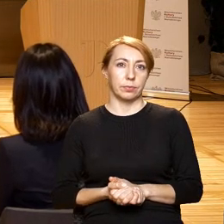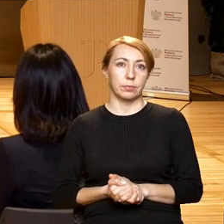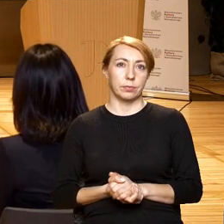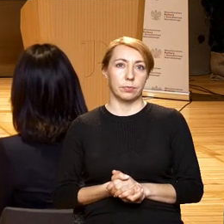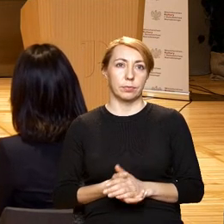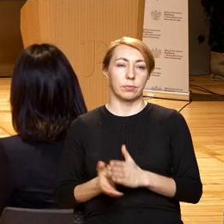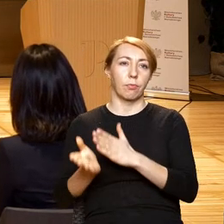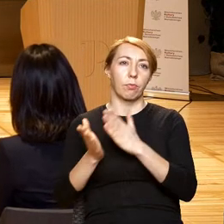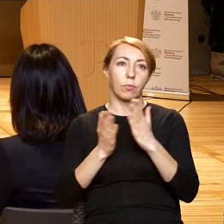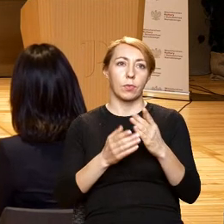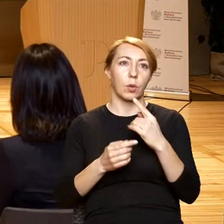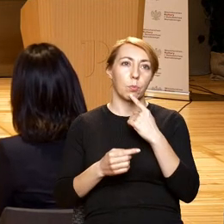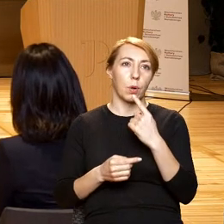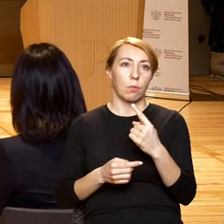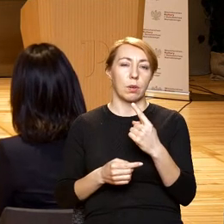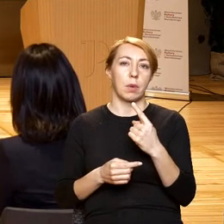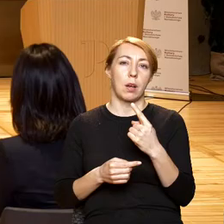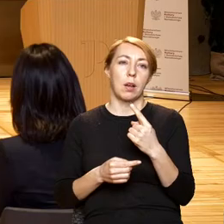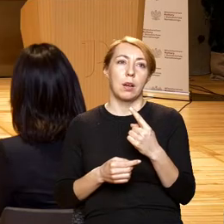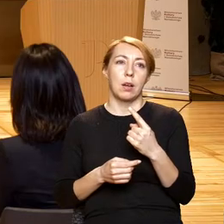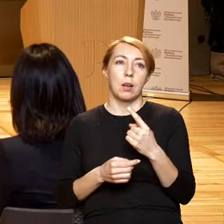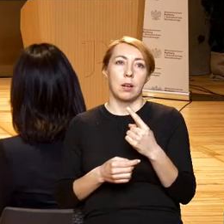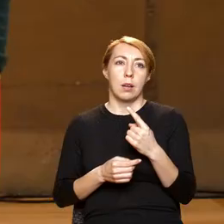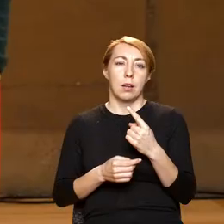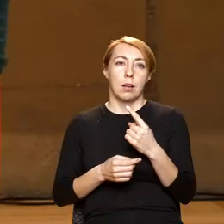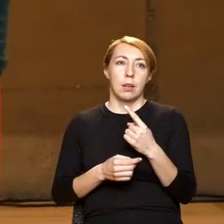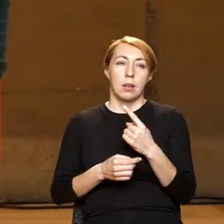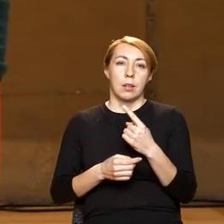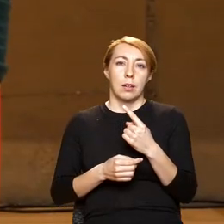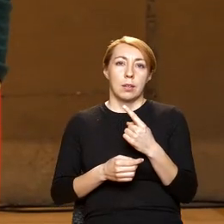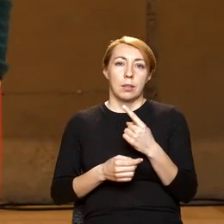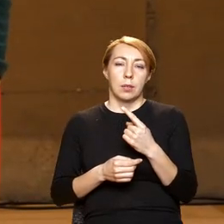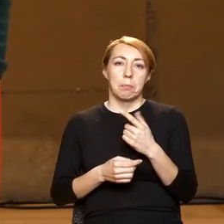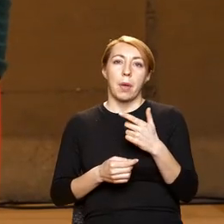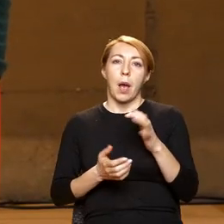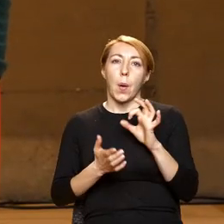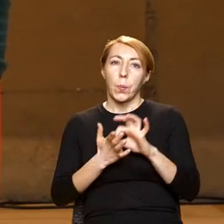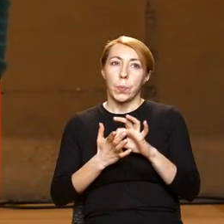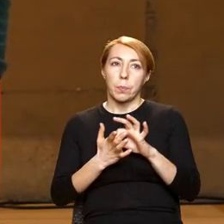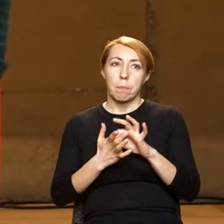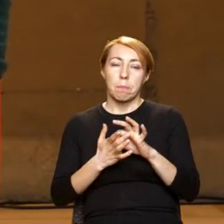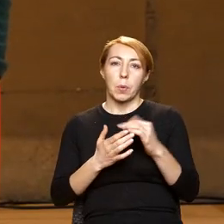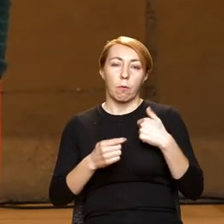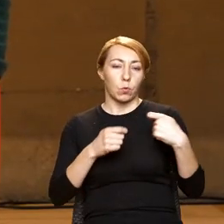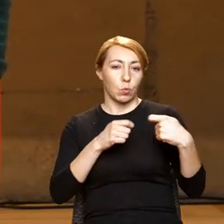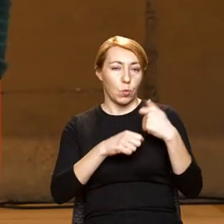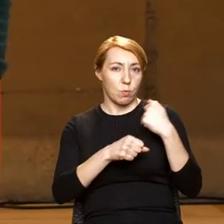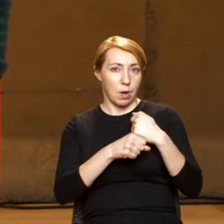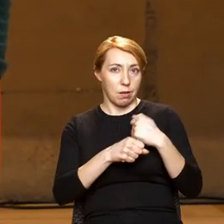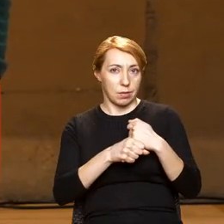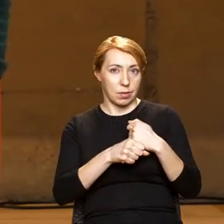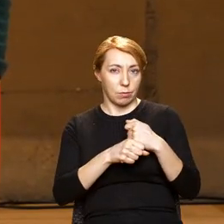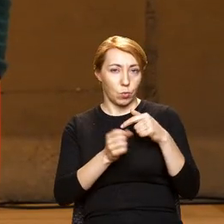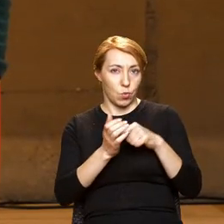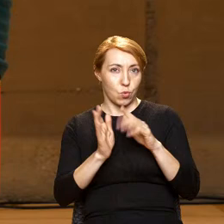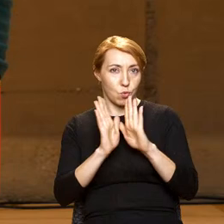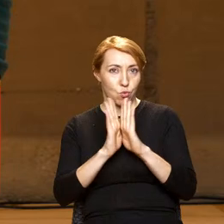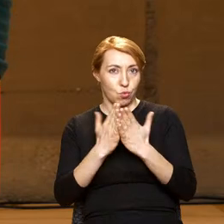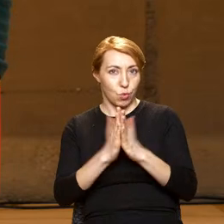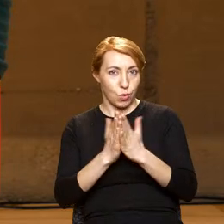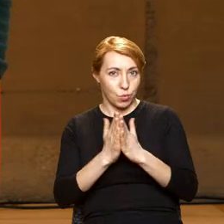Jeszcze tylko ja dodam, że miałam bardzo miły zaszczyt współpracy przy tej